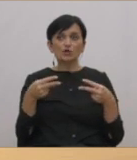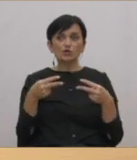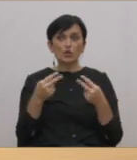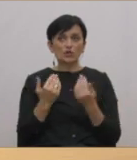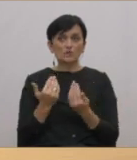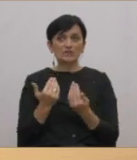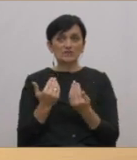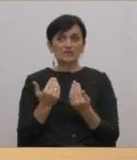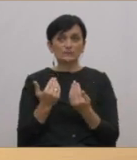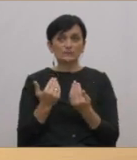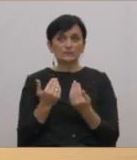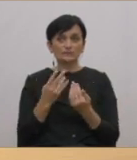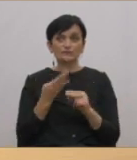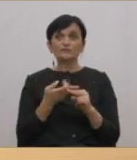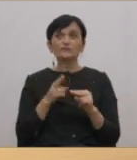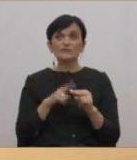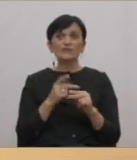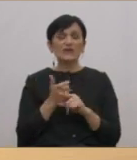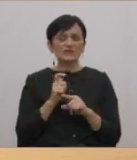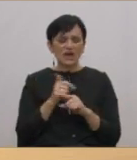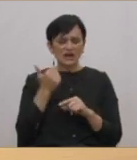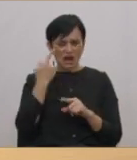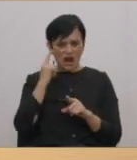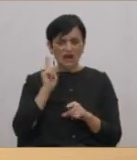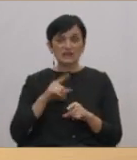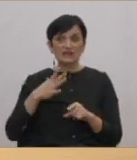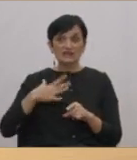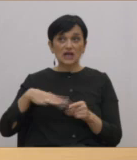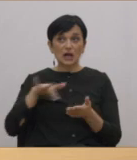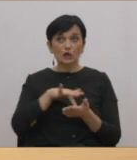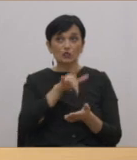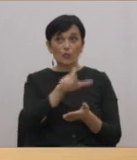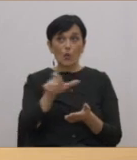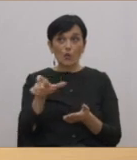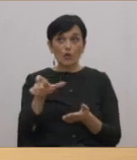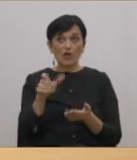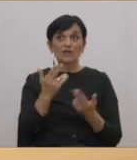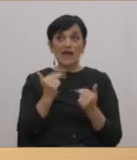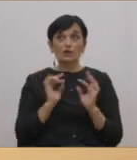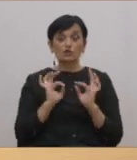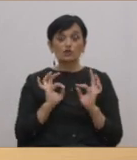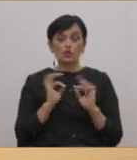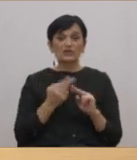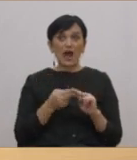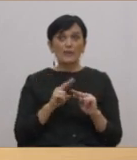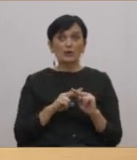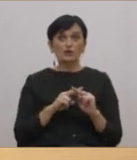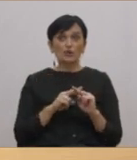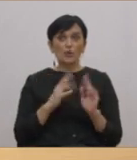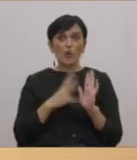მისი. ეს ძალიან კარგად იციან საქართველოს მოქალაქეებმა და სწორედ ამიტომ